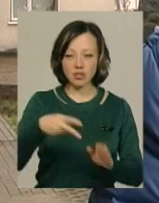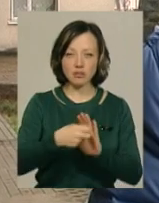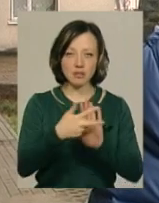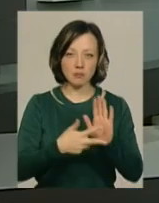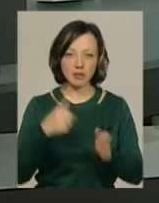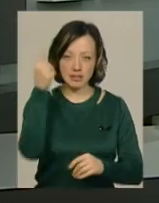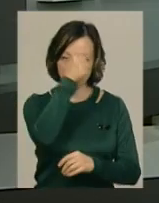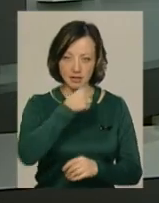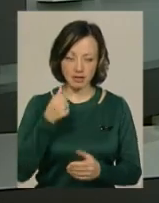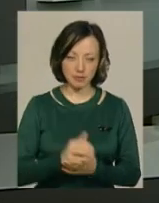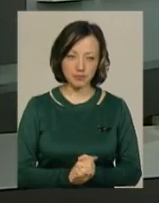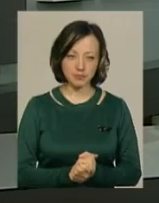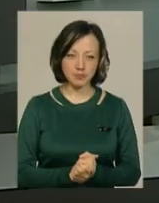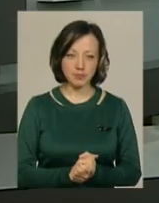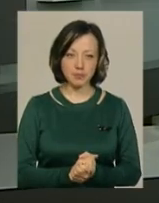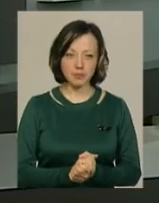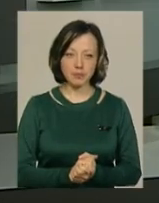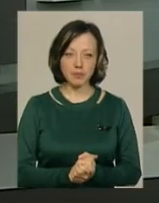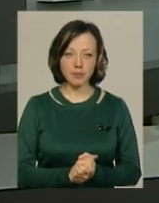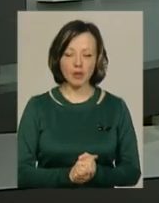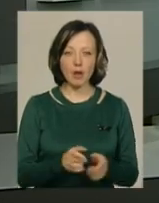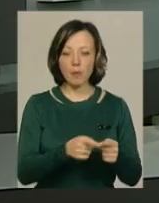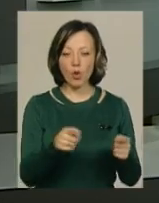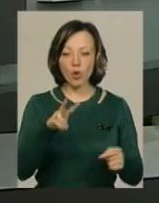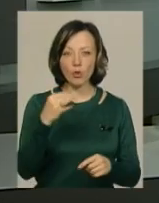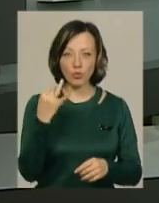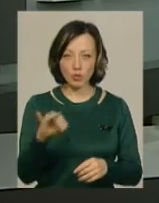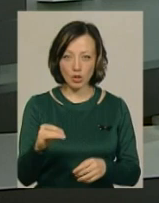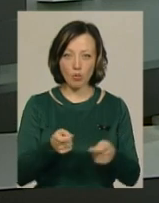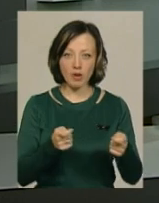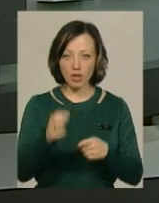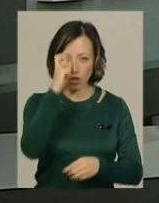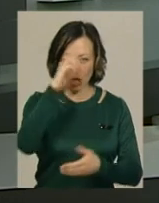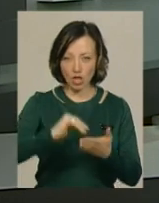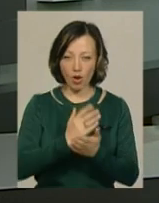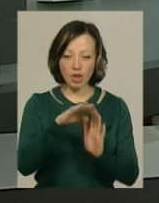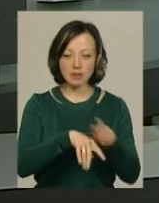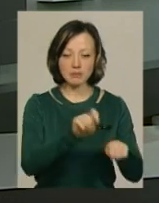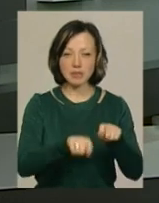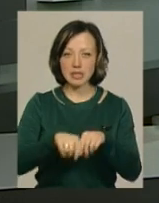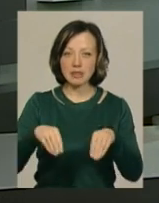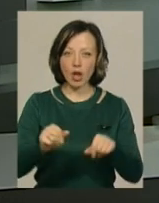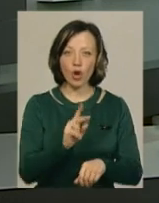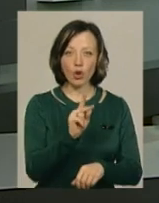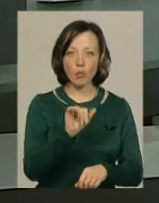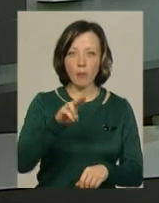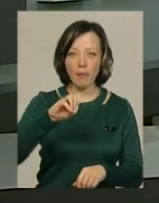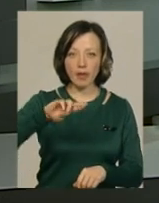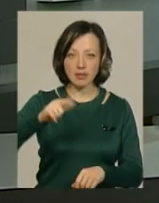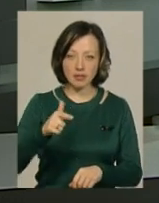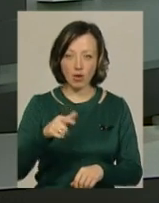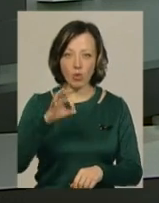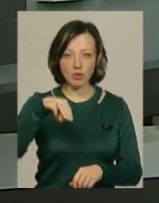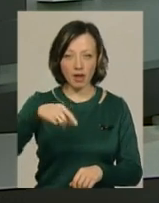рік. Протягом лютого управління Держгеокадастру здійснить інвентаризацію земель у Крупецькій сільській об'єднаній